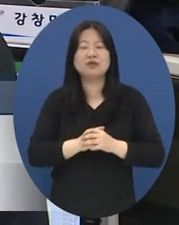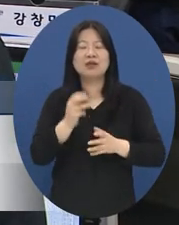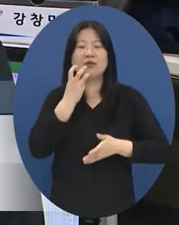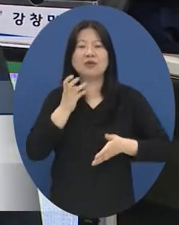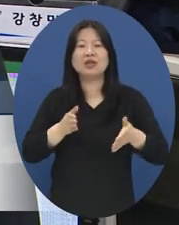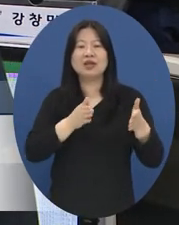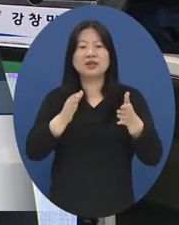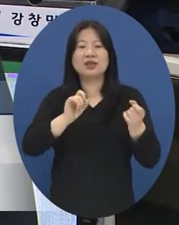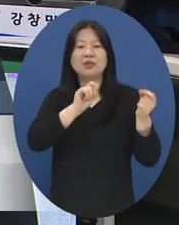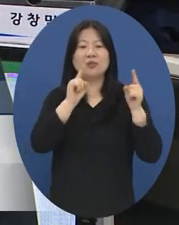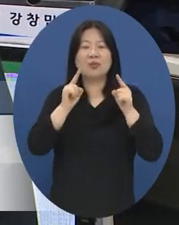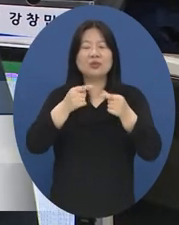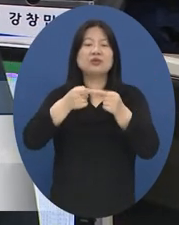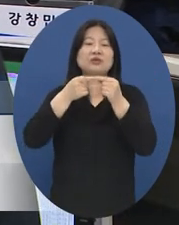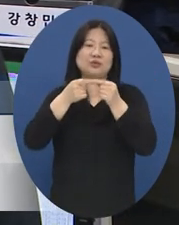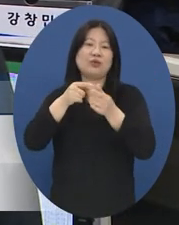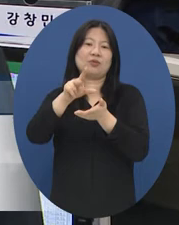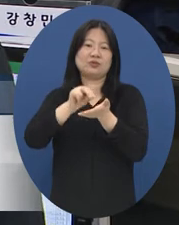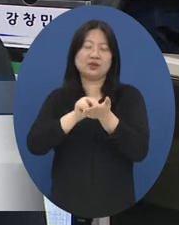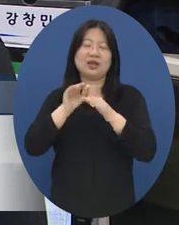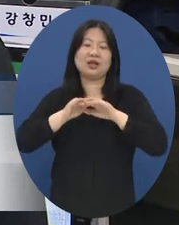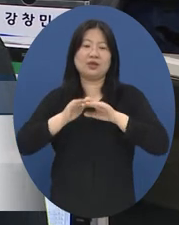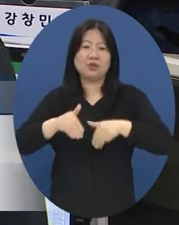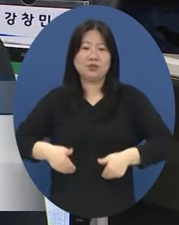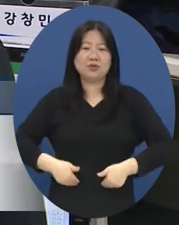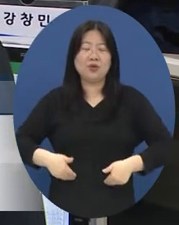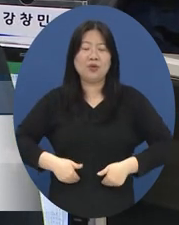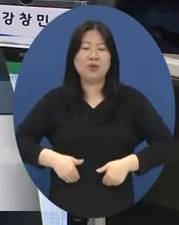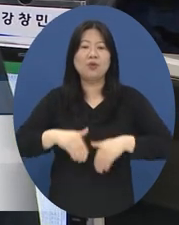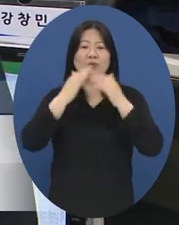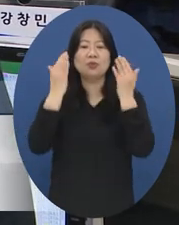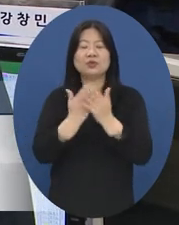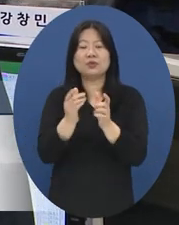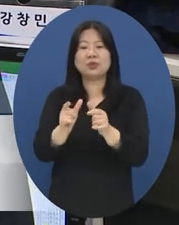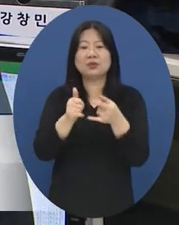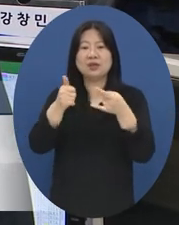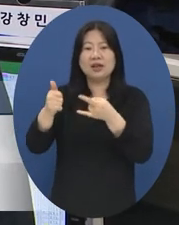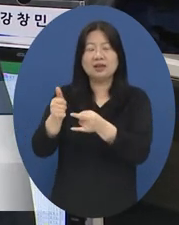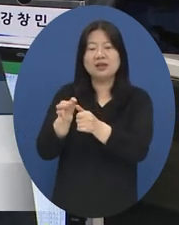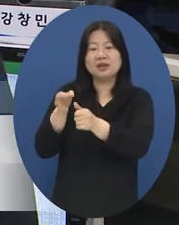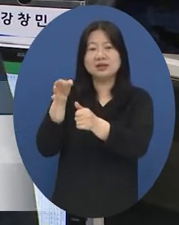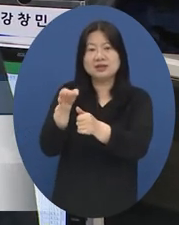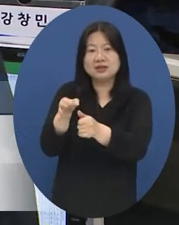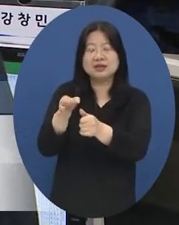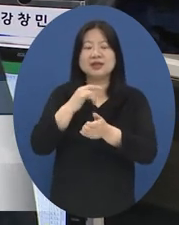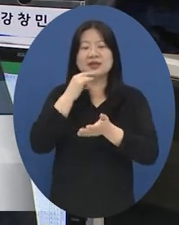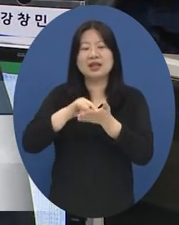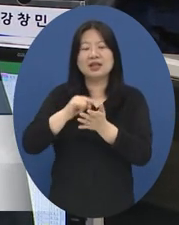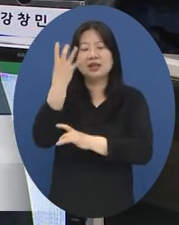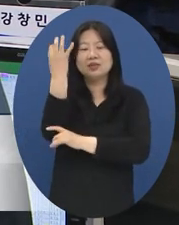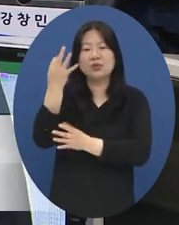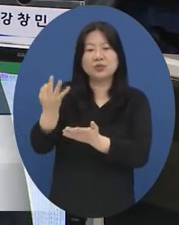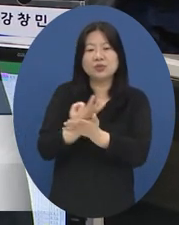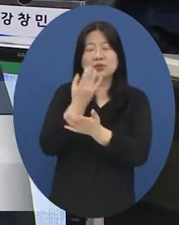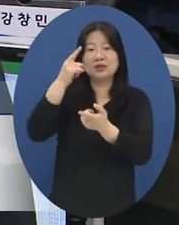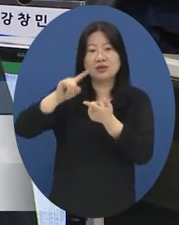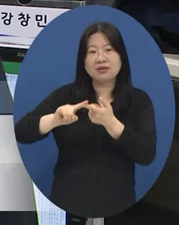경기 회복이 최우선 과제이고 전 도민을 대상으로 지급되는